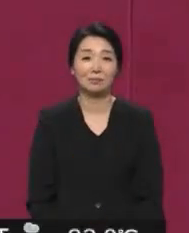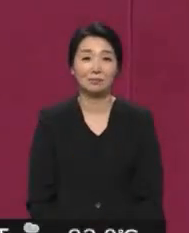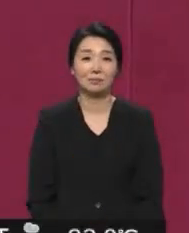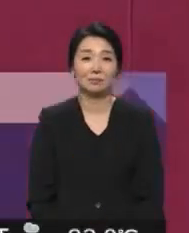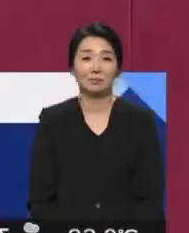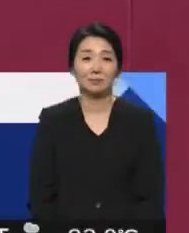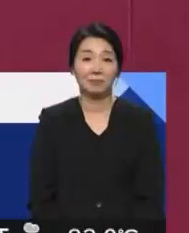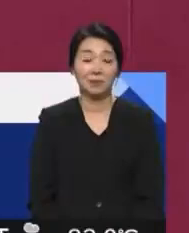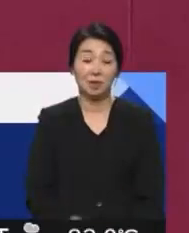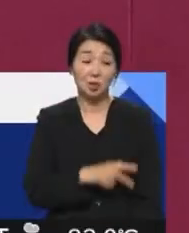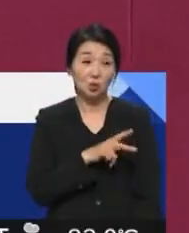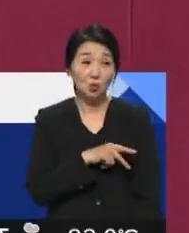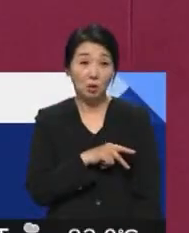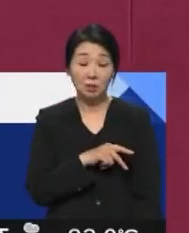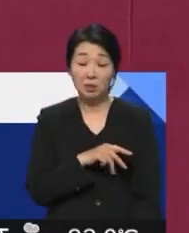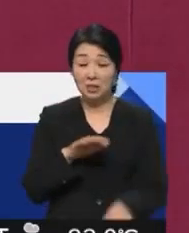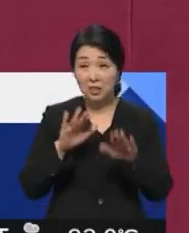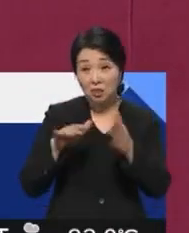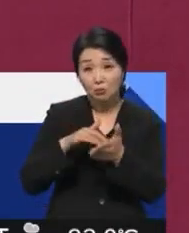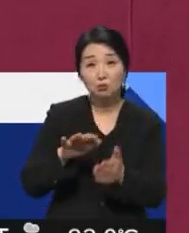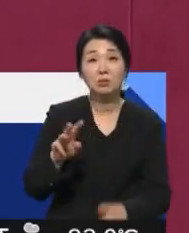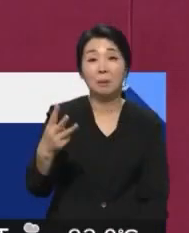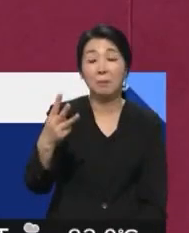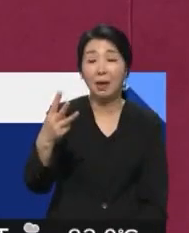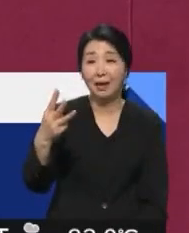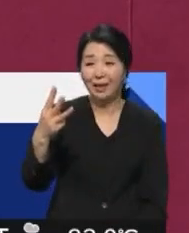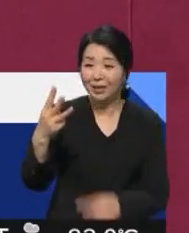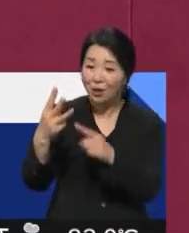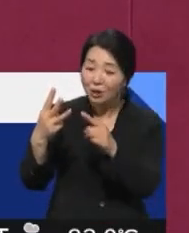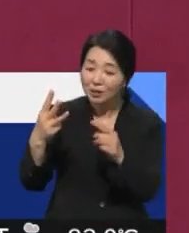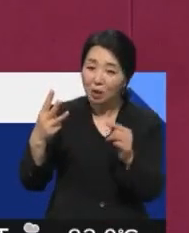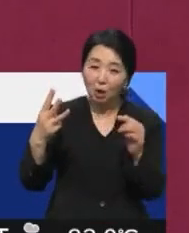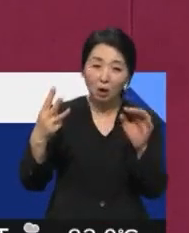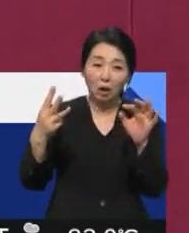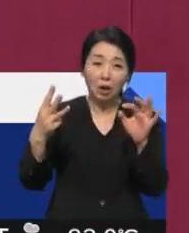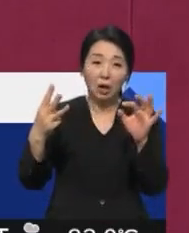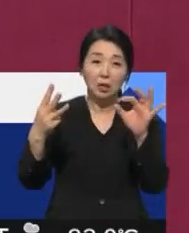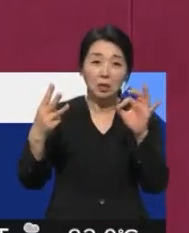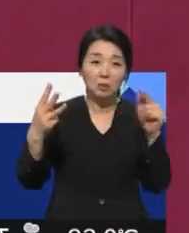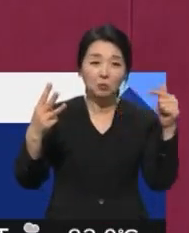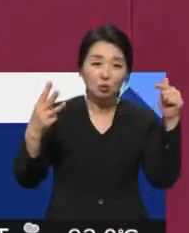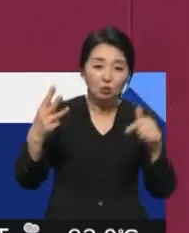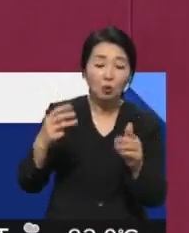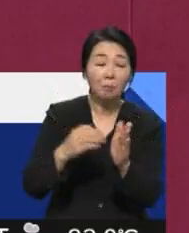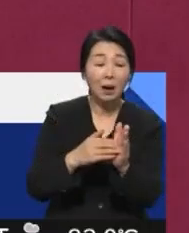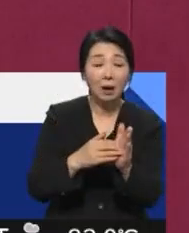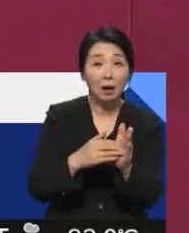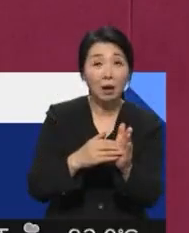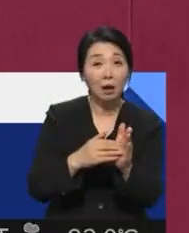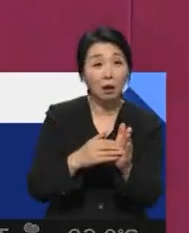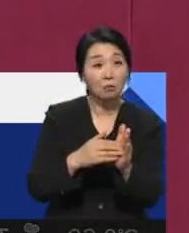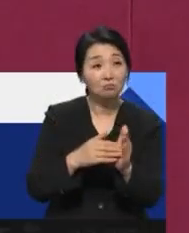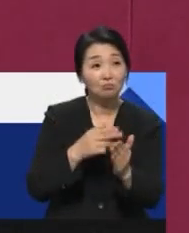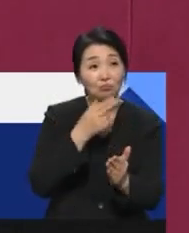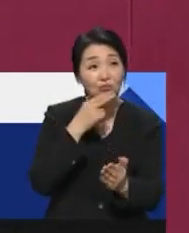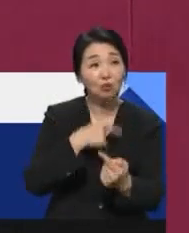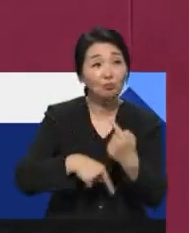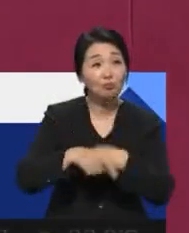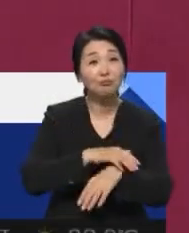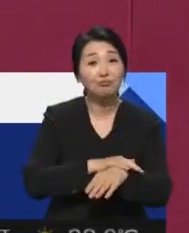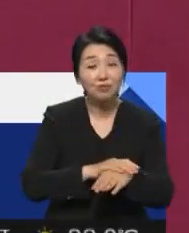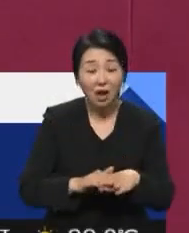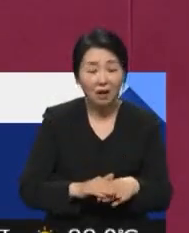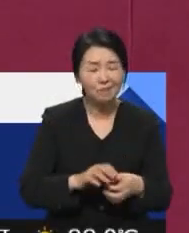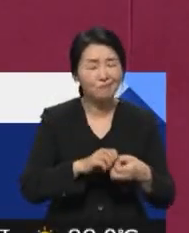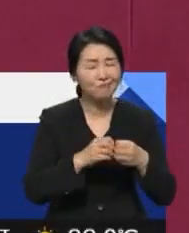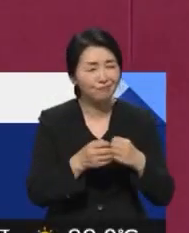의원 300명인데요. 10% 줄여도 국회 잘 돌아갑니다. 아무 문제 없습니다. 엉뚱한 정쟁 유발하는